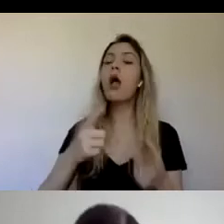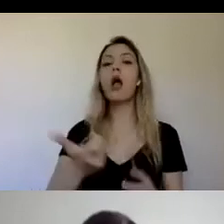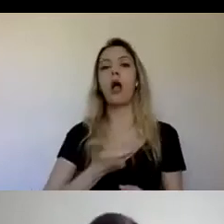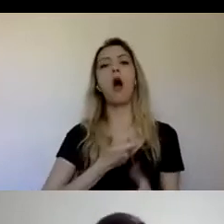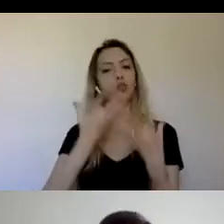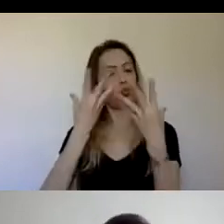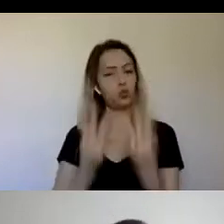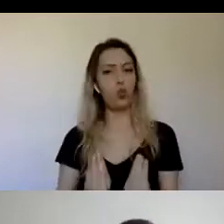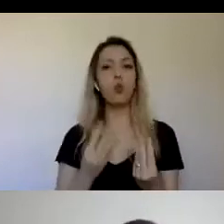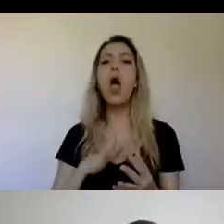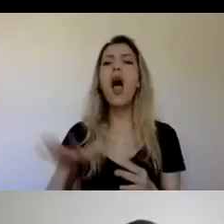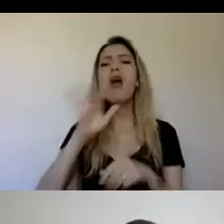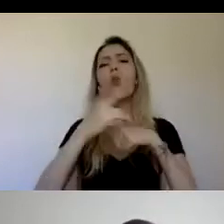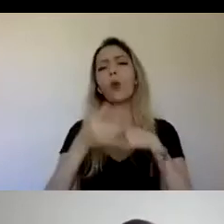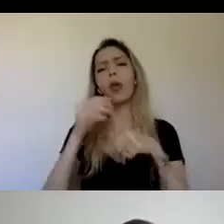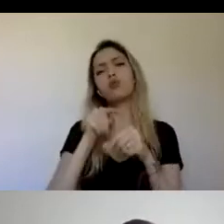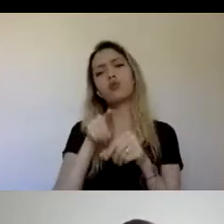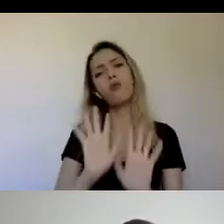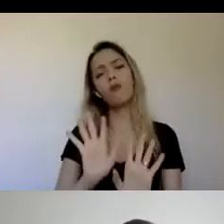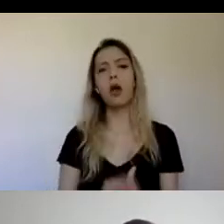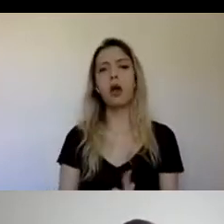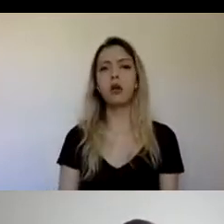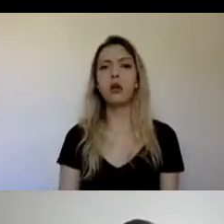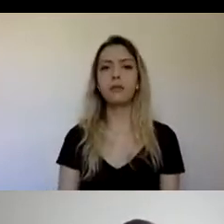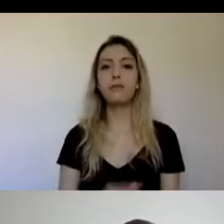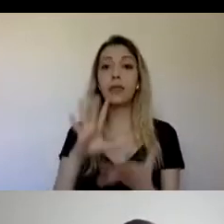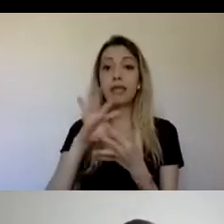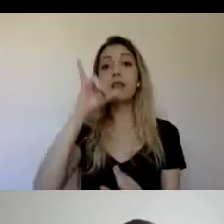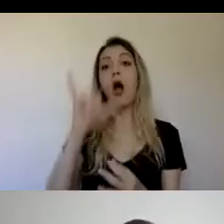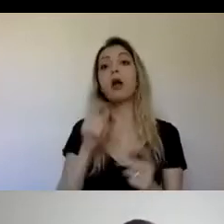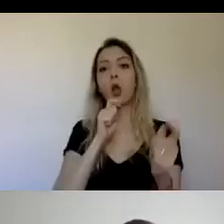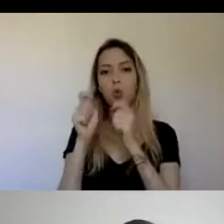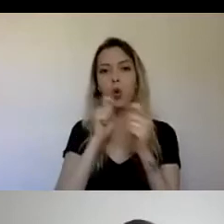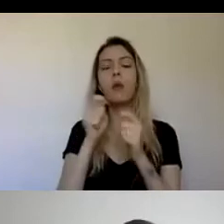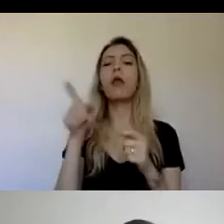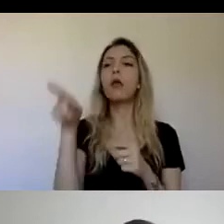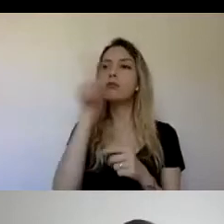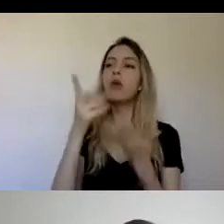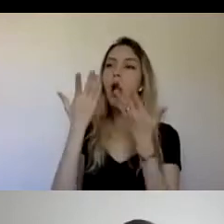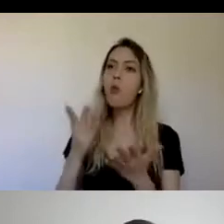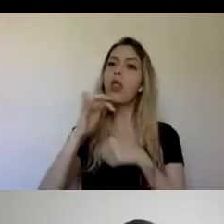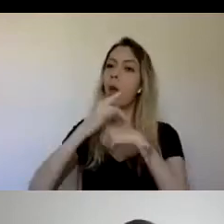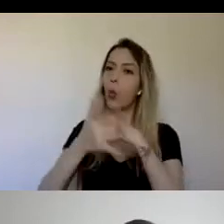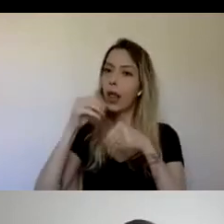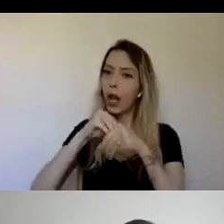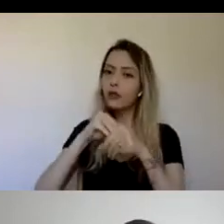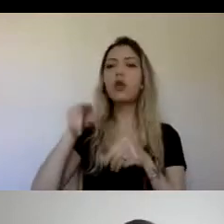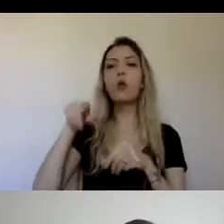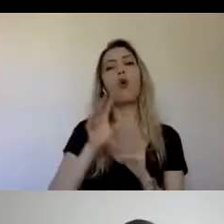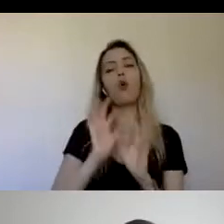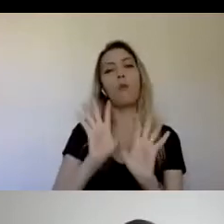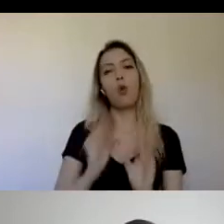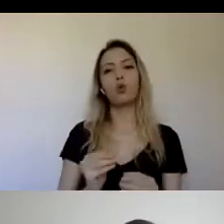içerisinde, her ülke içerisinde. İnsan hakları sözleşmelerinin kabul etmiş ülkeler içerisinde. Böylece